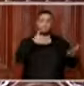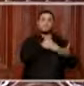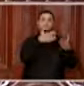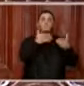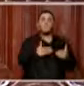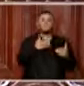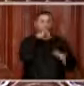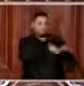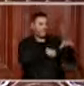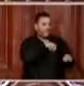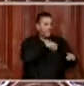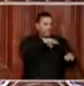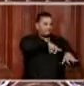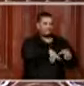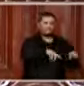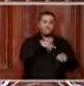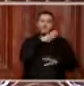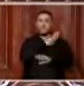لهذه المنظمة